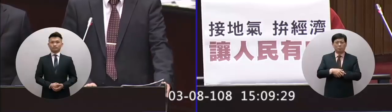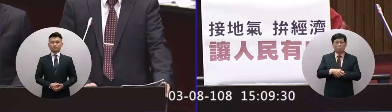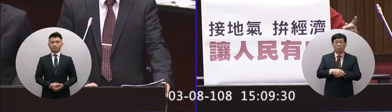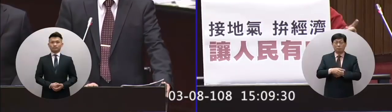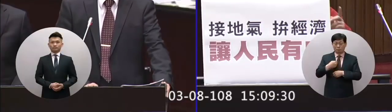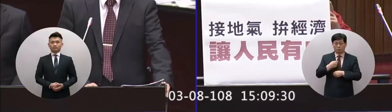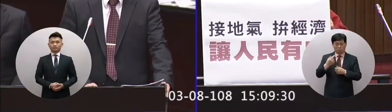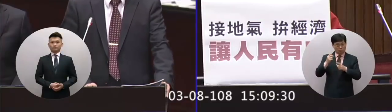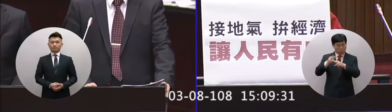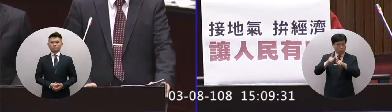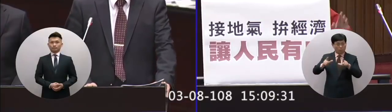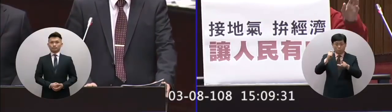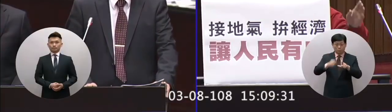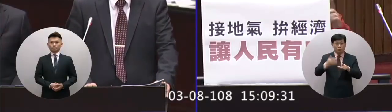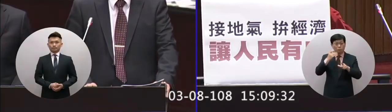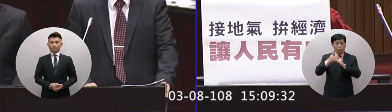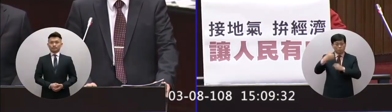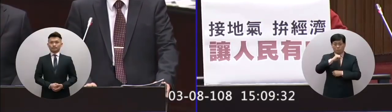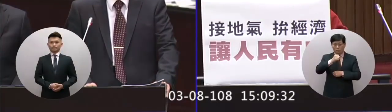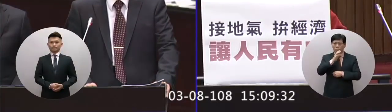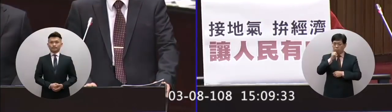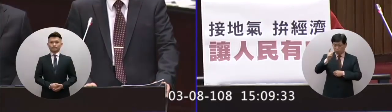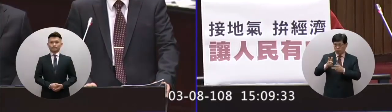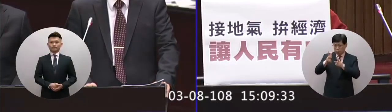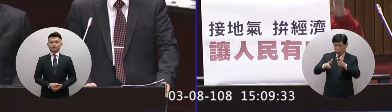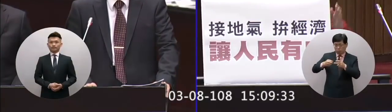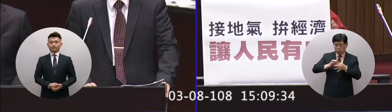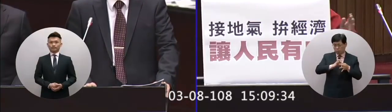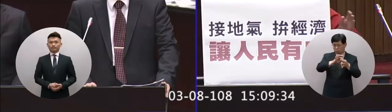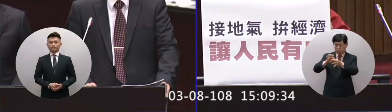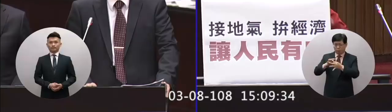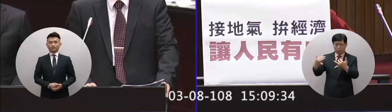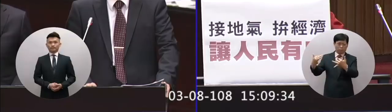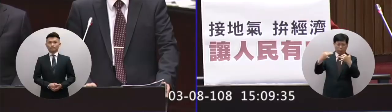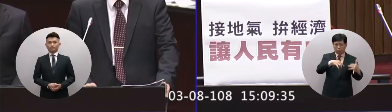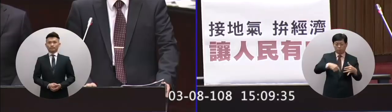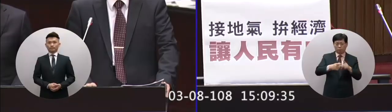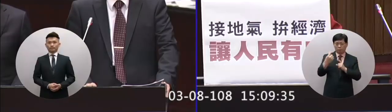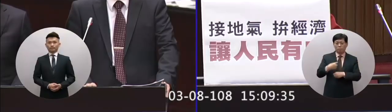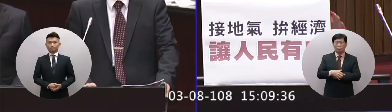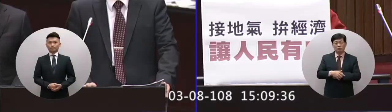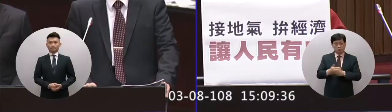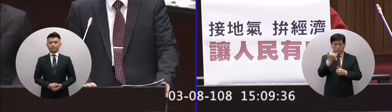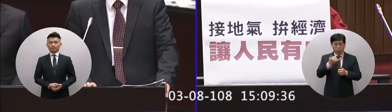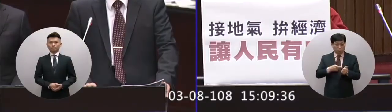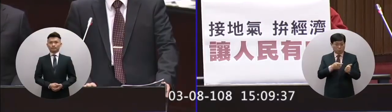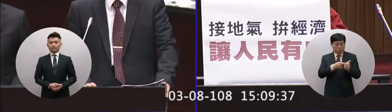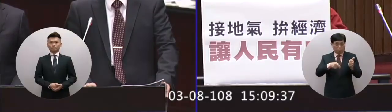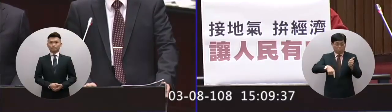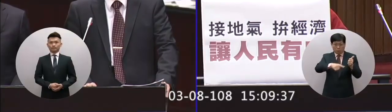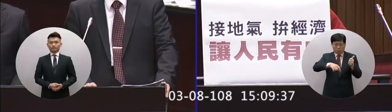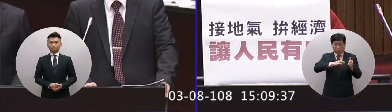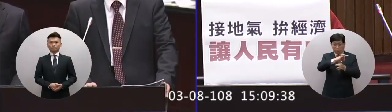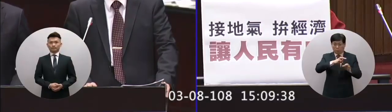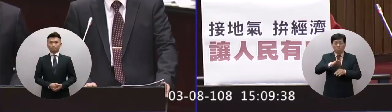我相信一家大公司回来，他是引进一个产业链回来，或者是一整套的协力厂商，带动整个他的